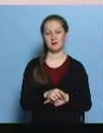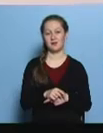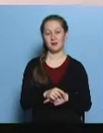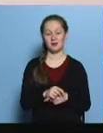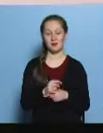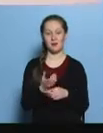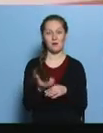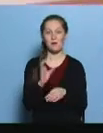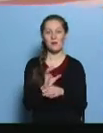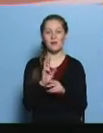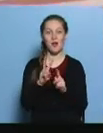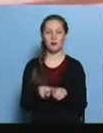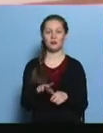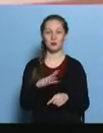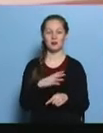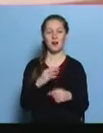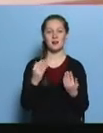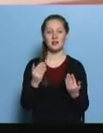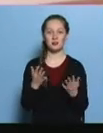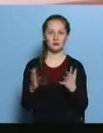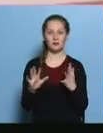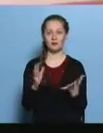перегружено даже, я бы сказала. Но сейчас вроде